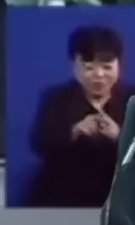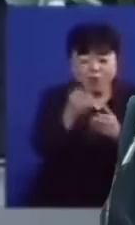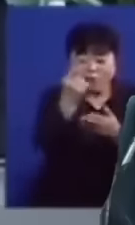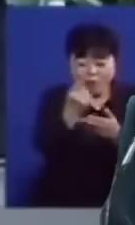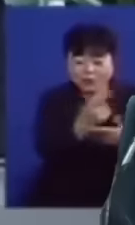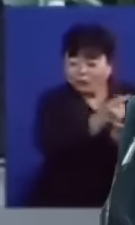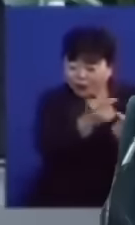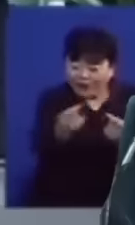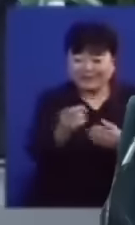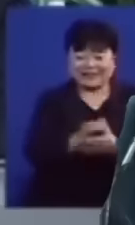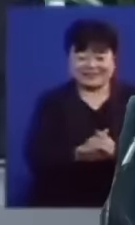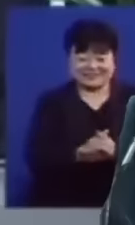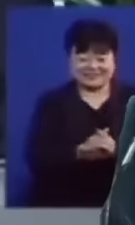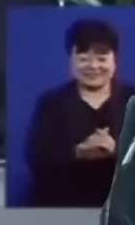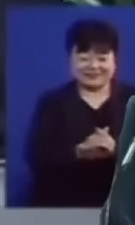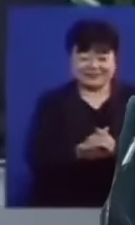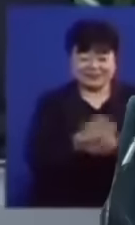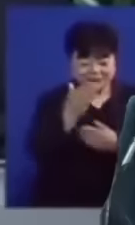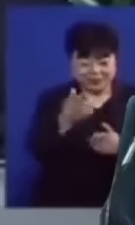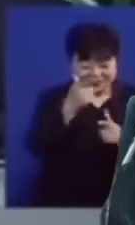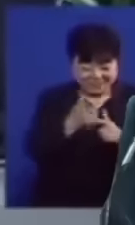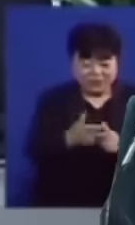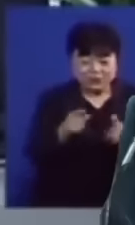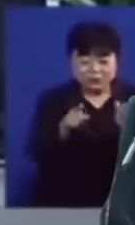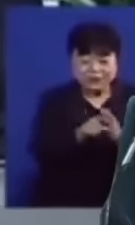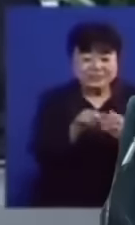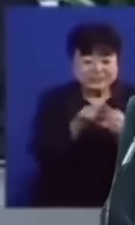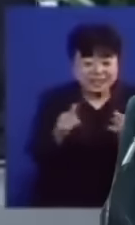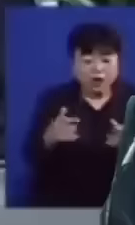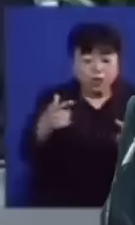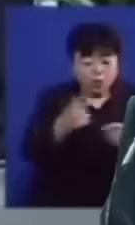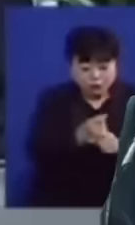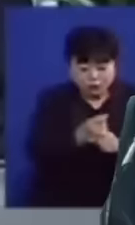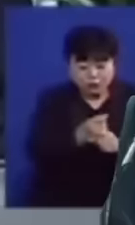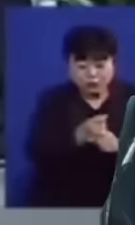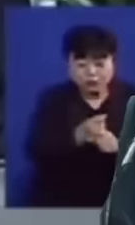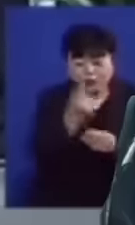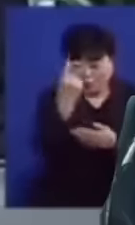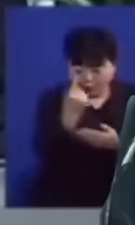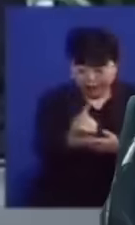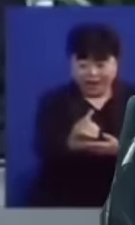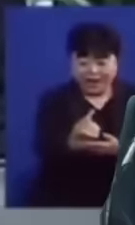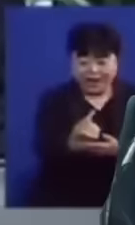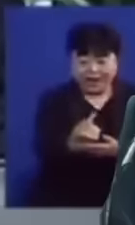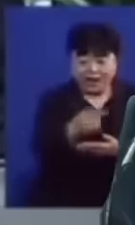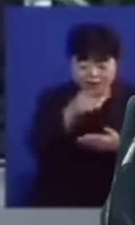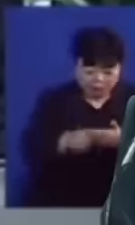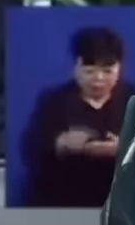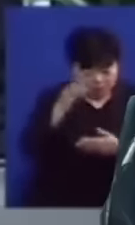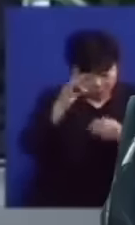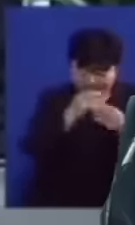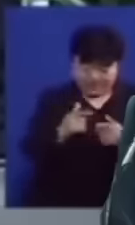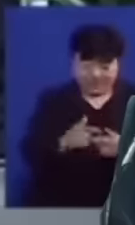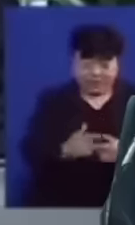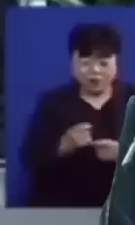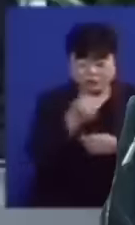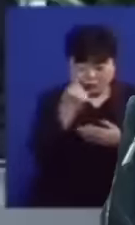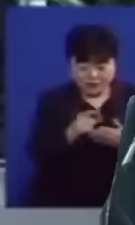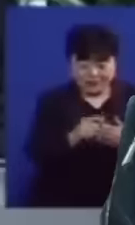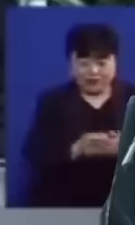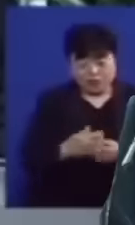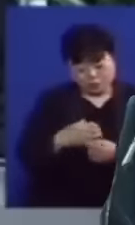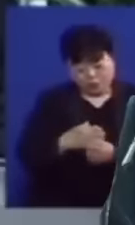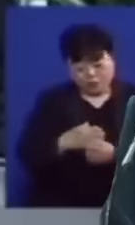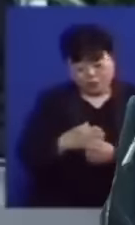것과 같은 것입니다. 여러분, 예수 믿는 사람은 원수가 와도 손해만 보는 것이 아닙니다. 원수가 오면 좀